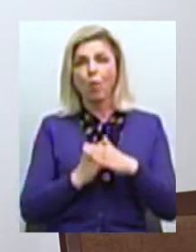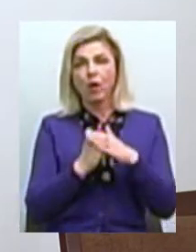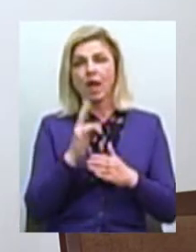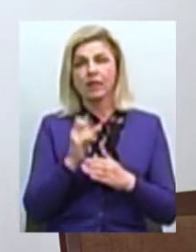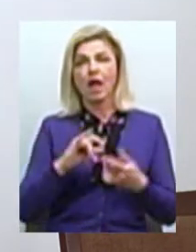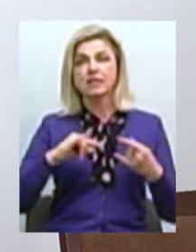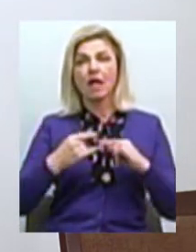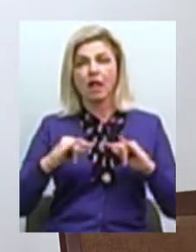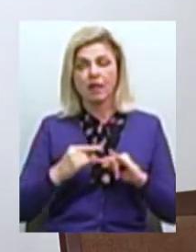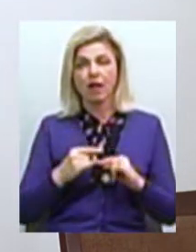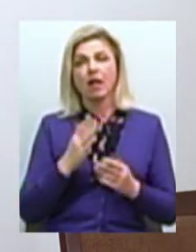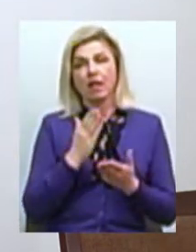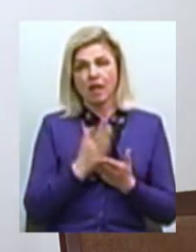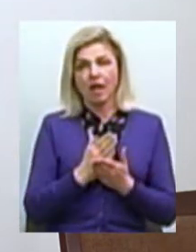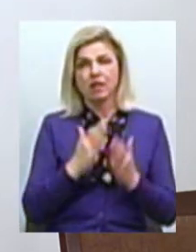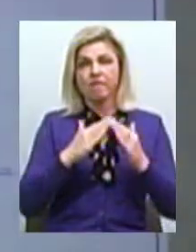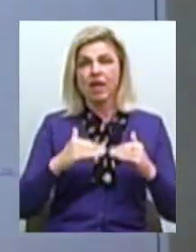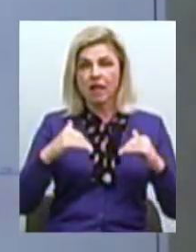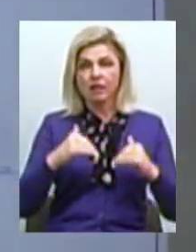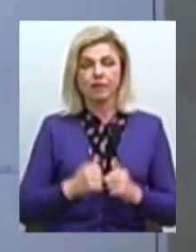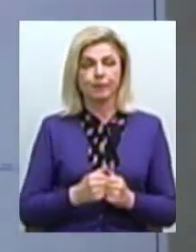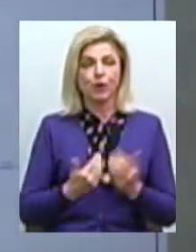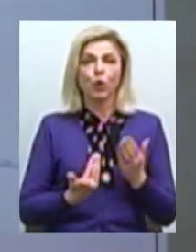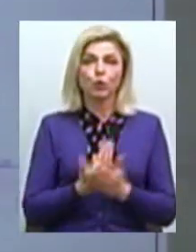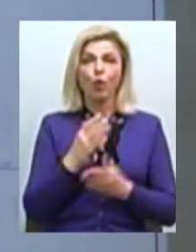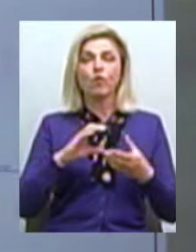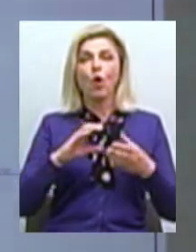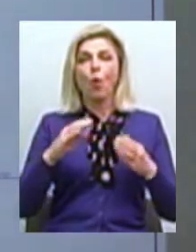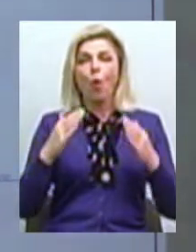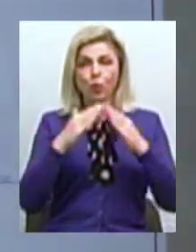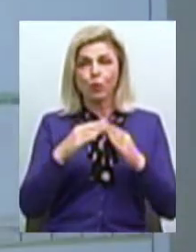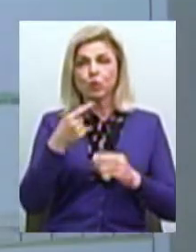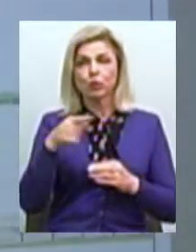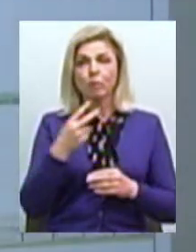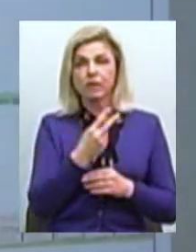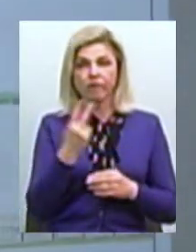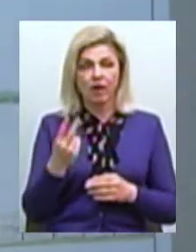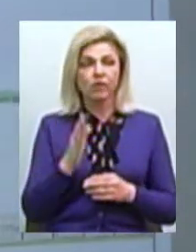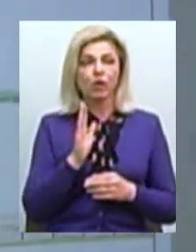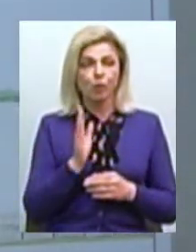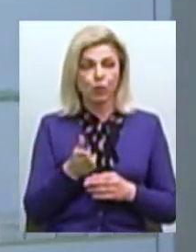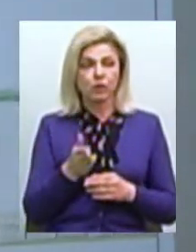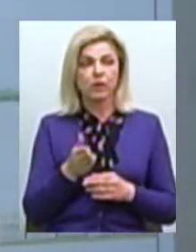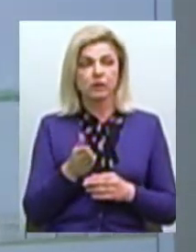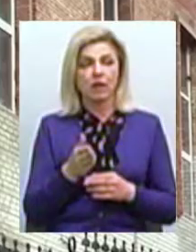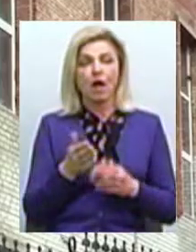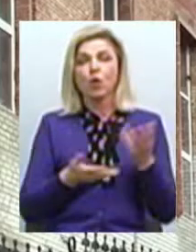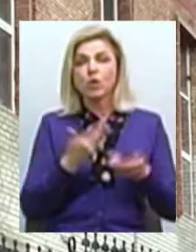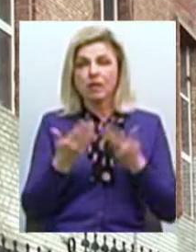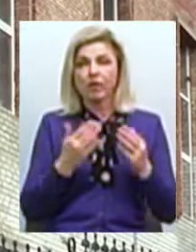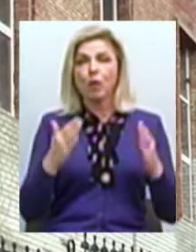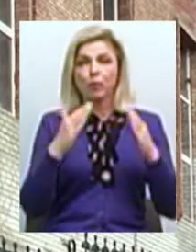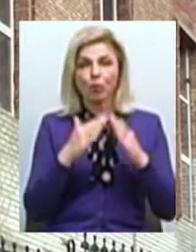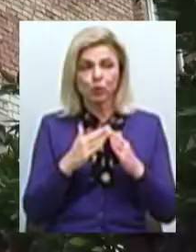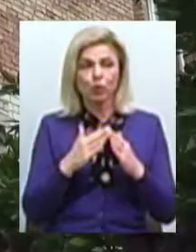Цегла розморожена, є випинання. Новий корпус школи номер 22 буде монолітно-каркасного типу. Ціна, аби розібрати прибудову,